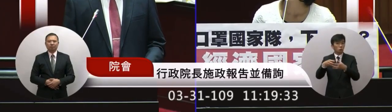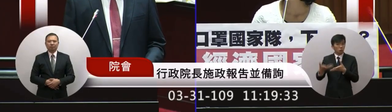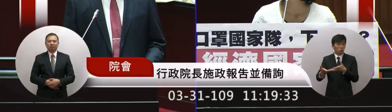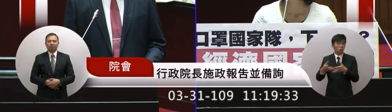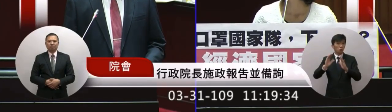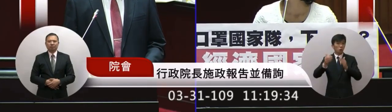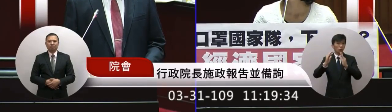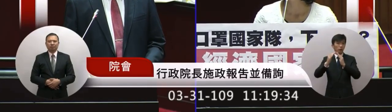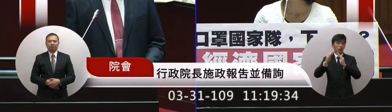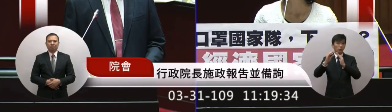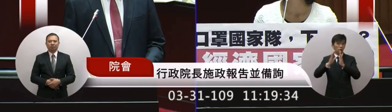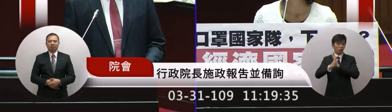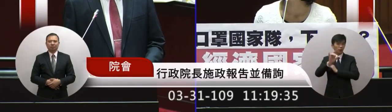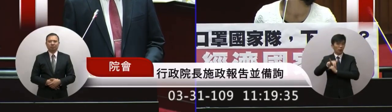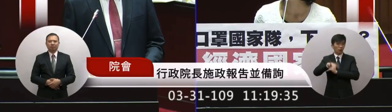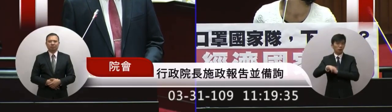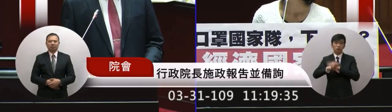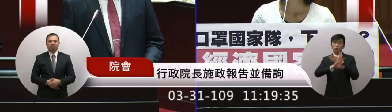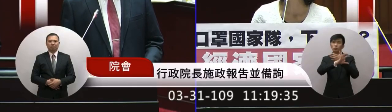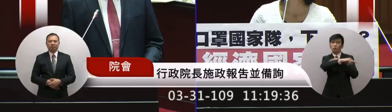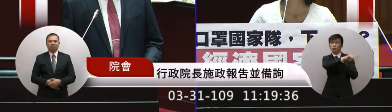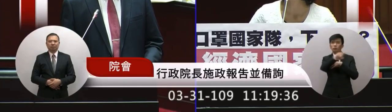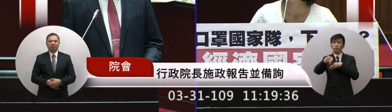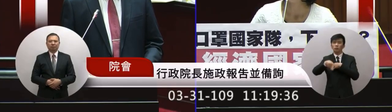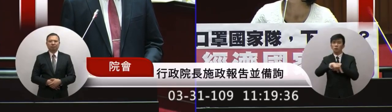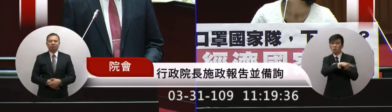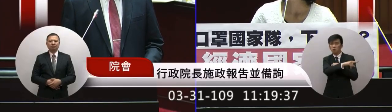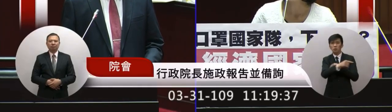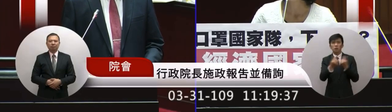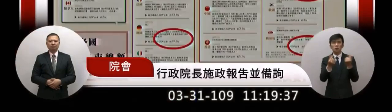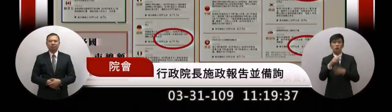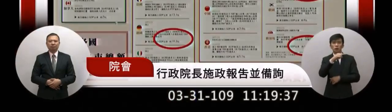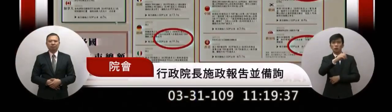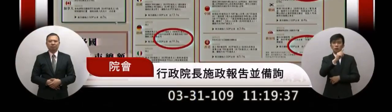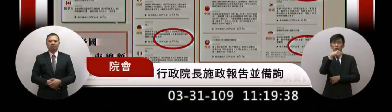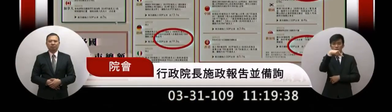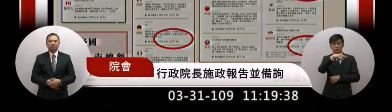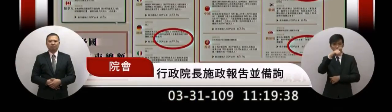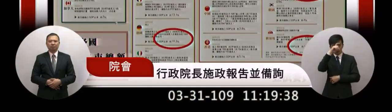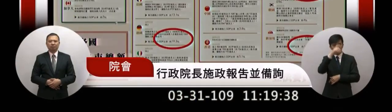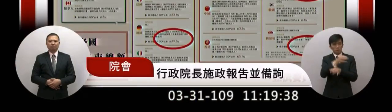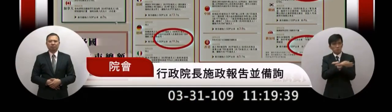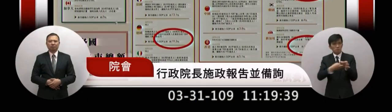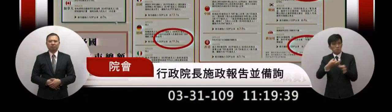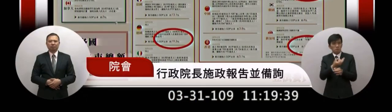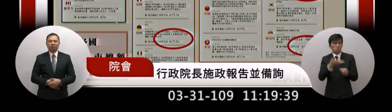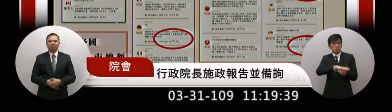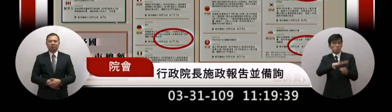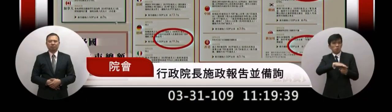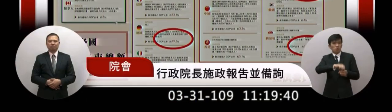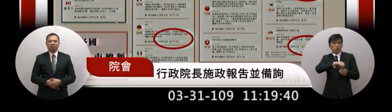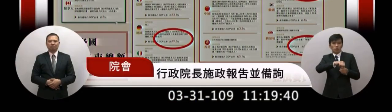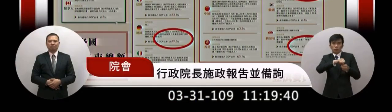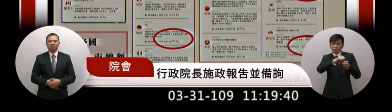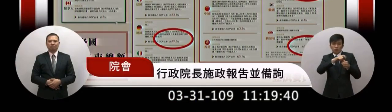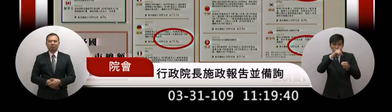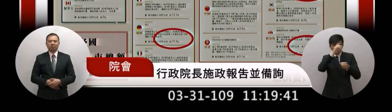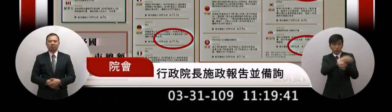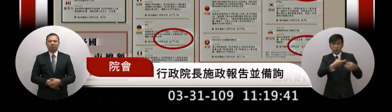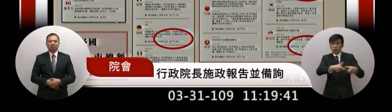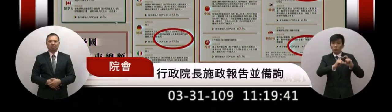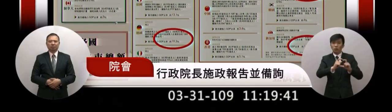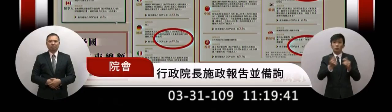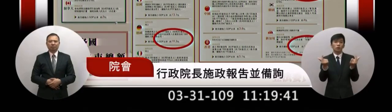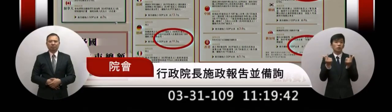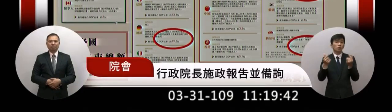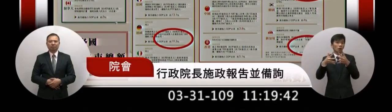我们来看到现在各国都大手笔的透过 GDP 希望能够救经济。如果以美国来讲有